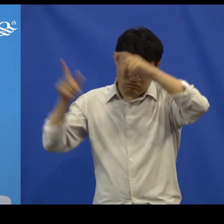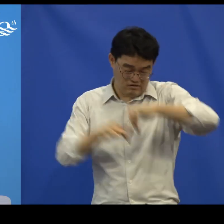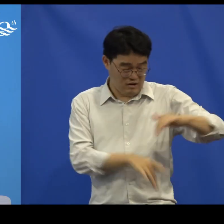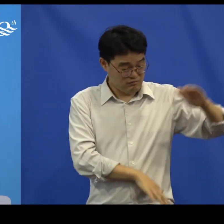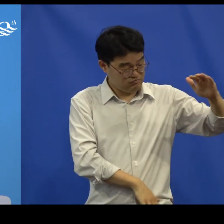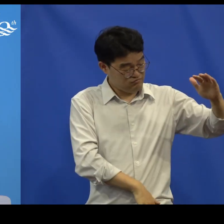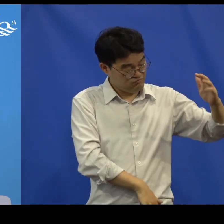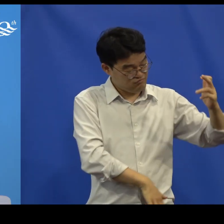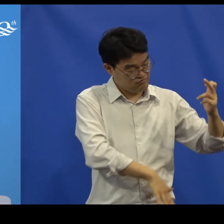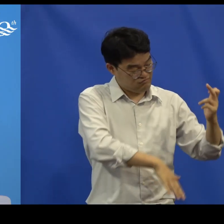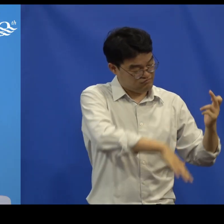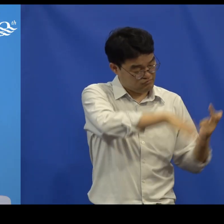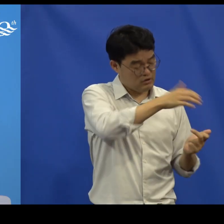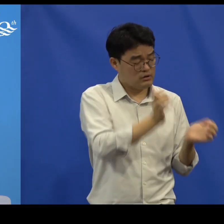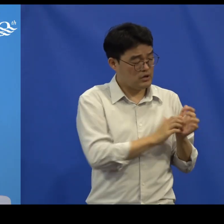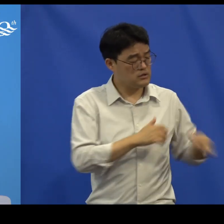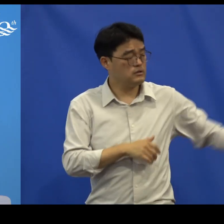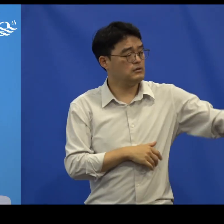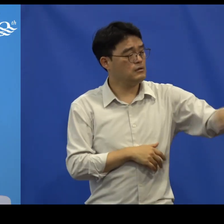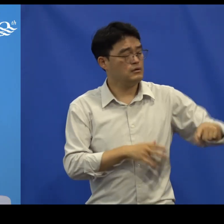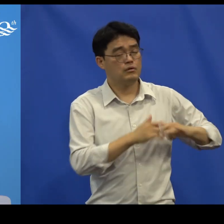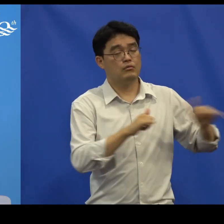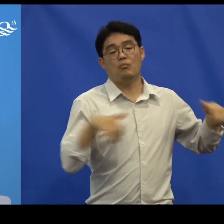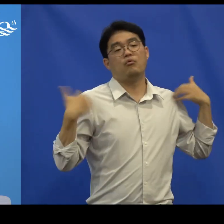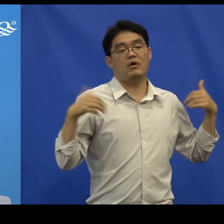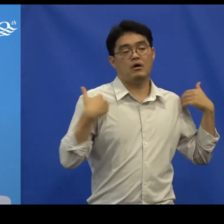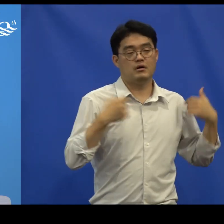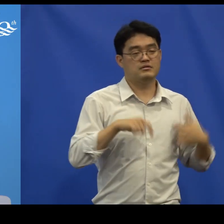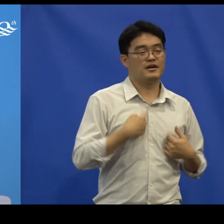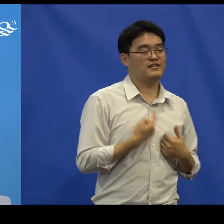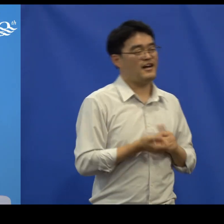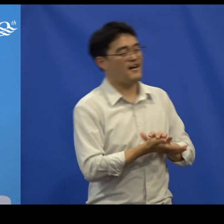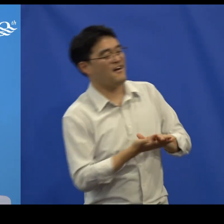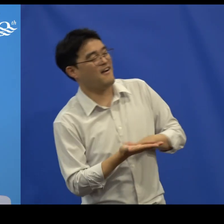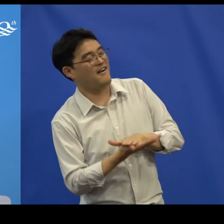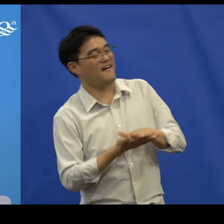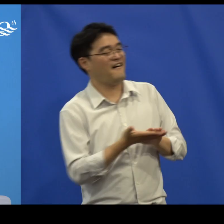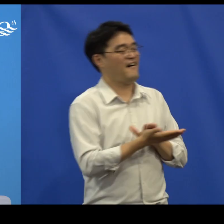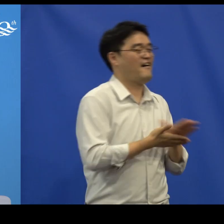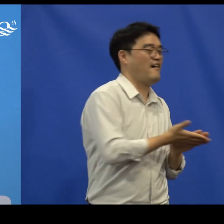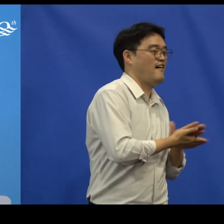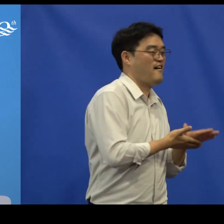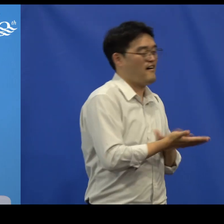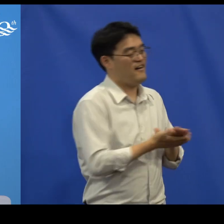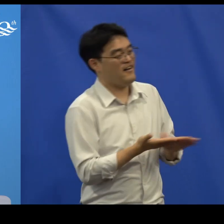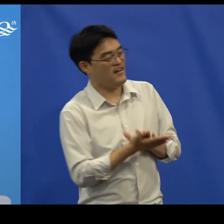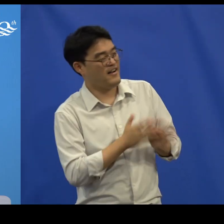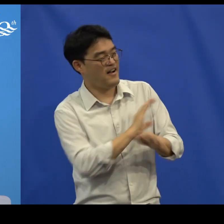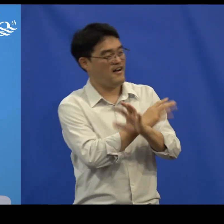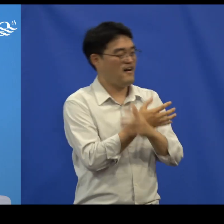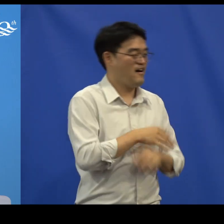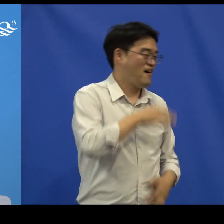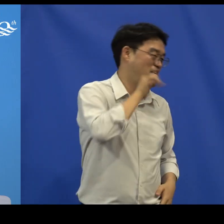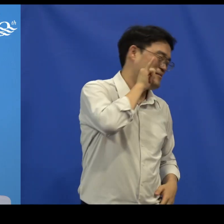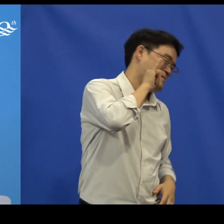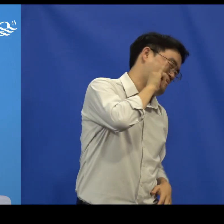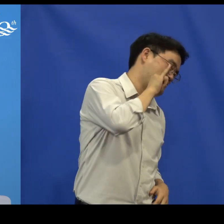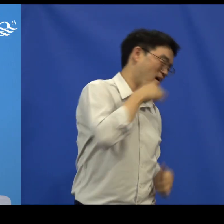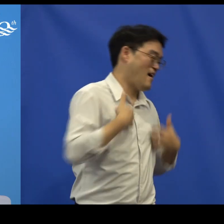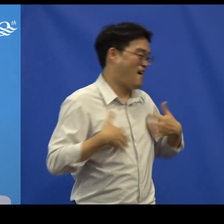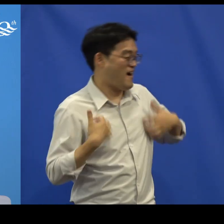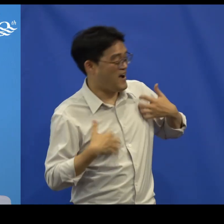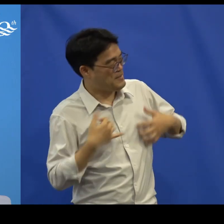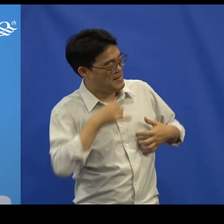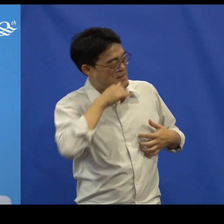그 날을 준비하지 않는다는 것. 시집을 가도 장가를 가도 집을 지어도 뭐를 해도